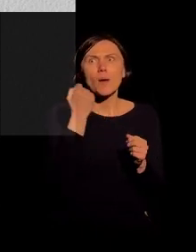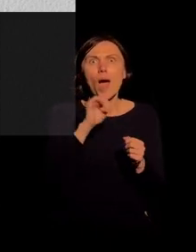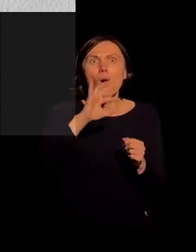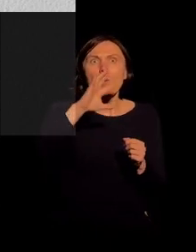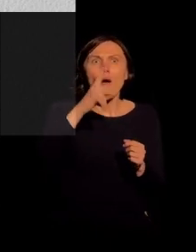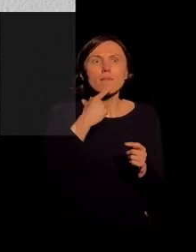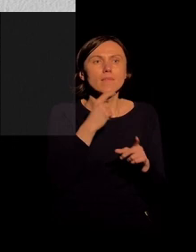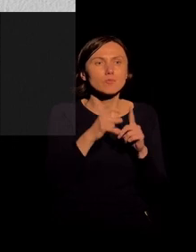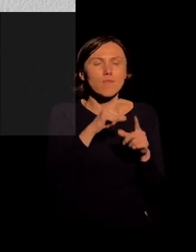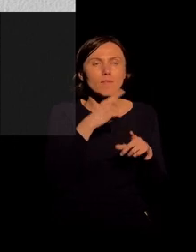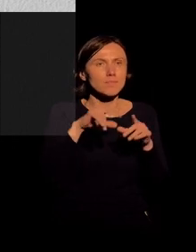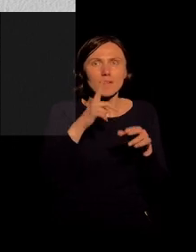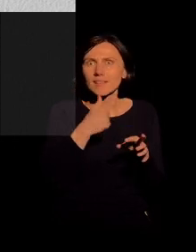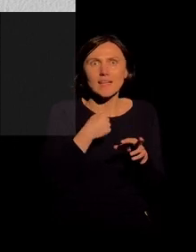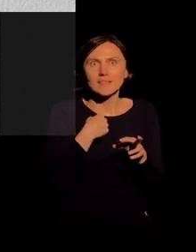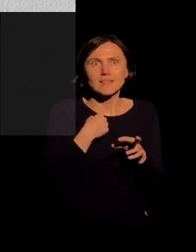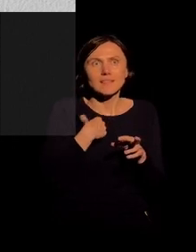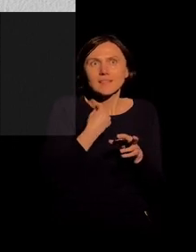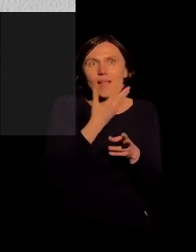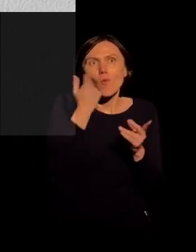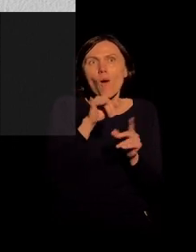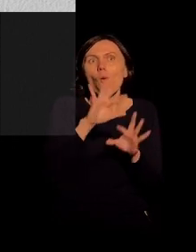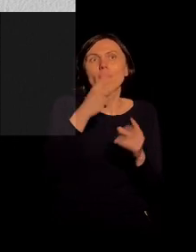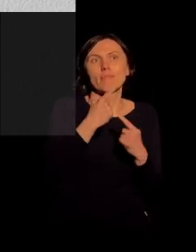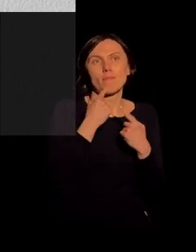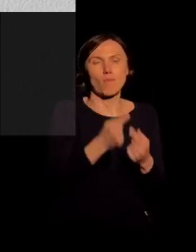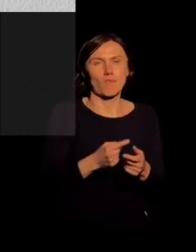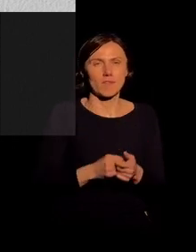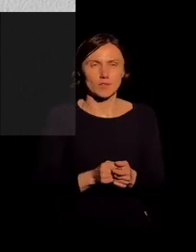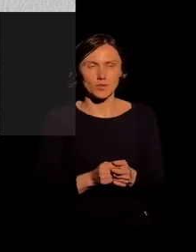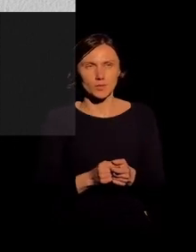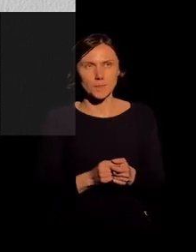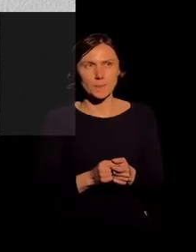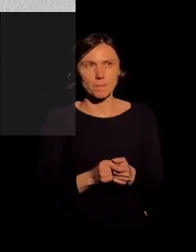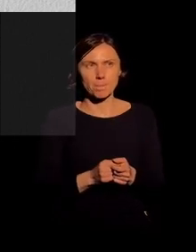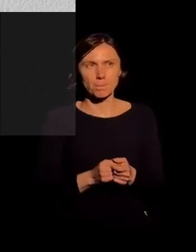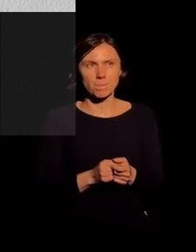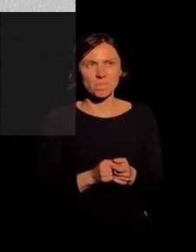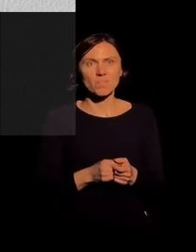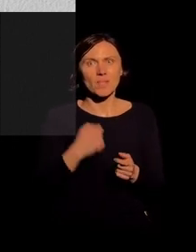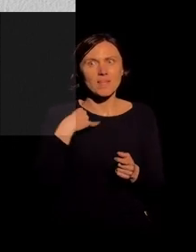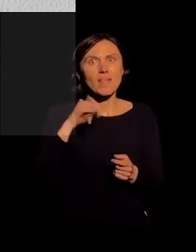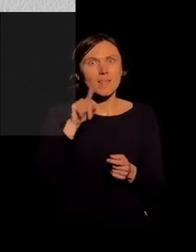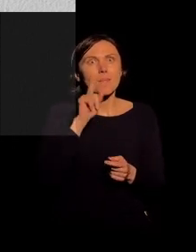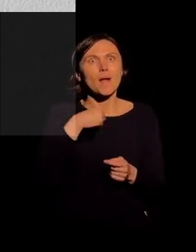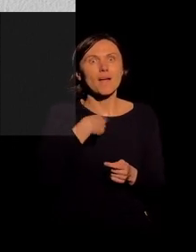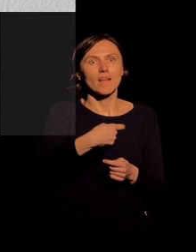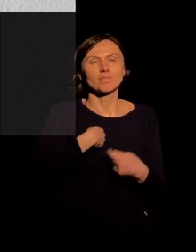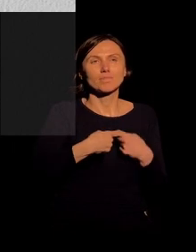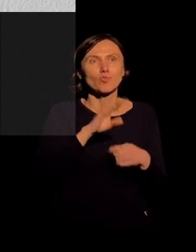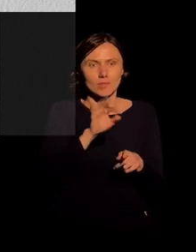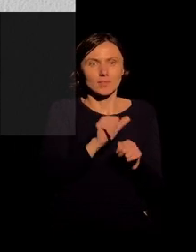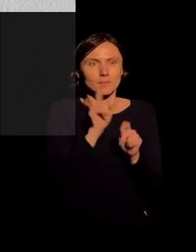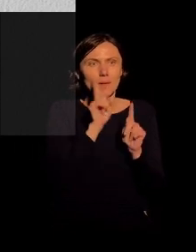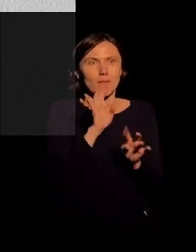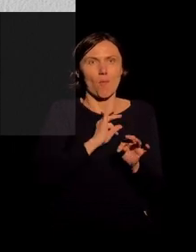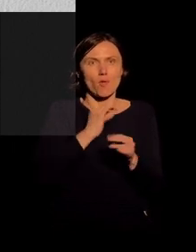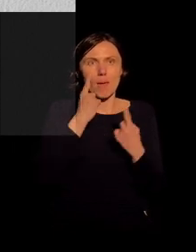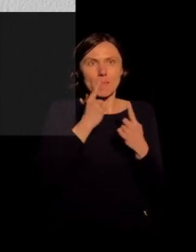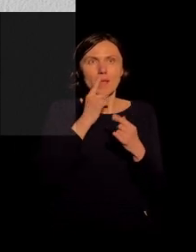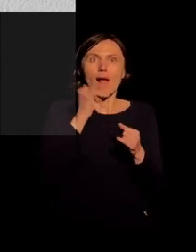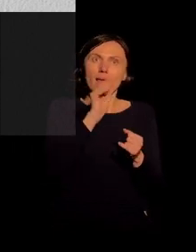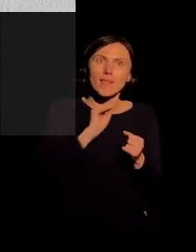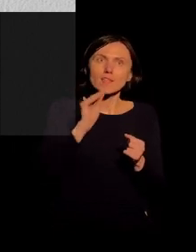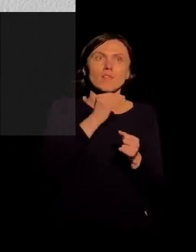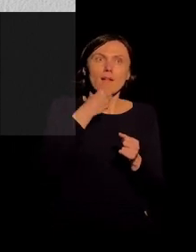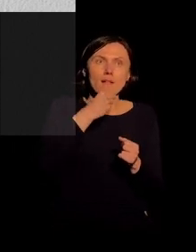ładnie ubrane w słowa, że ja bym tego tak nie nazwałbym tego w ten sposób. Natomiast ja to współczuwam, że to jest dokładnie moja myśl, tylko jeszcze